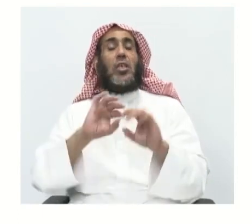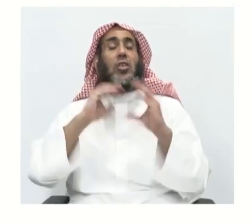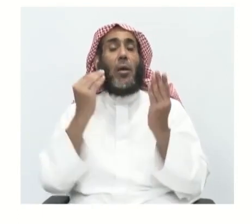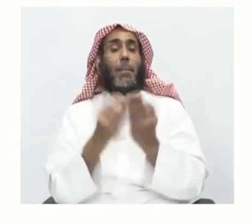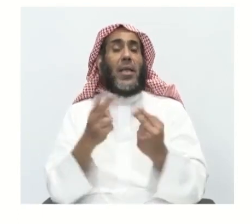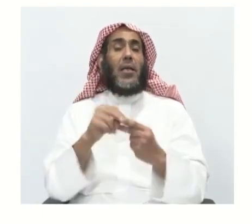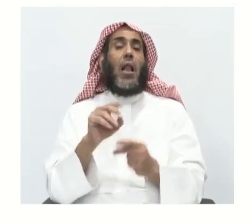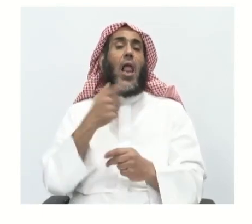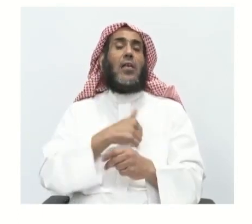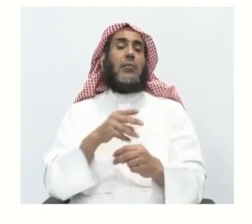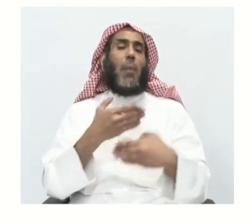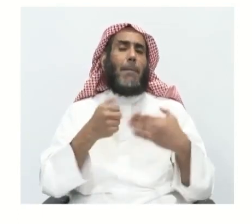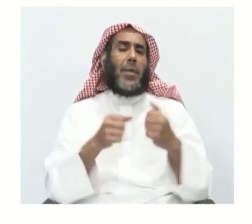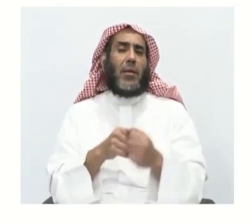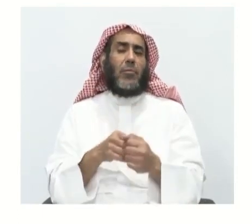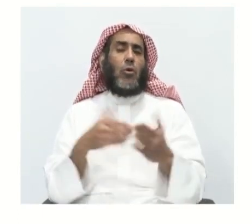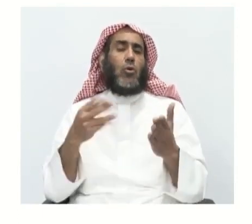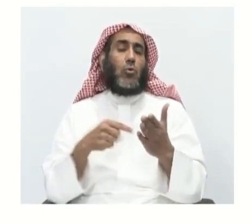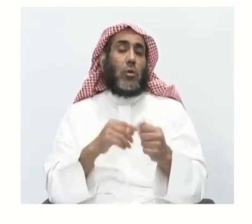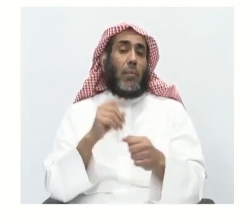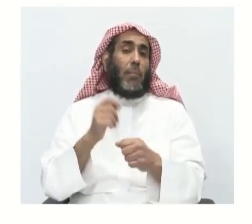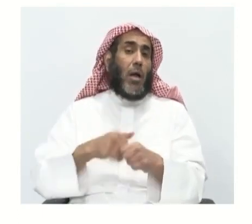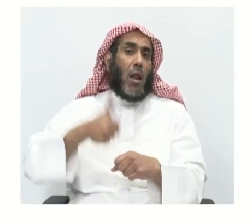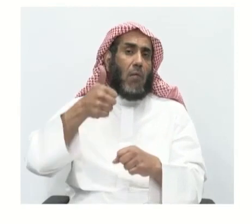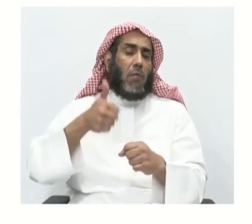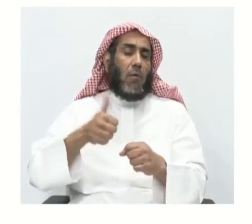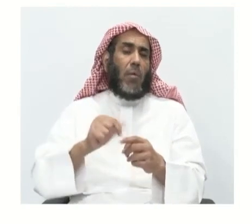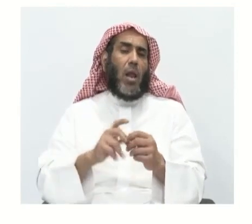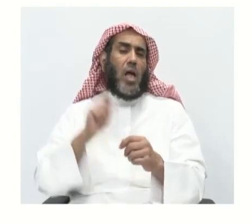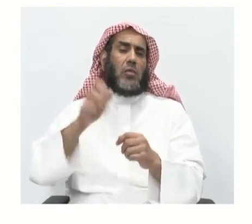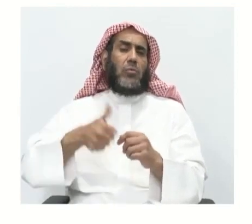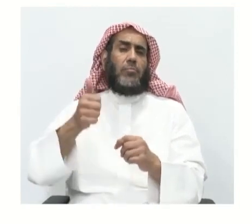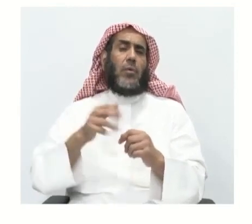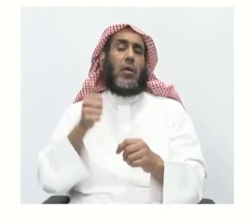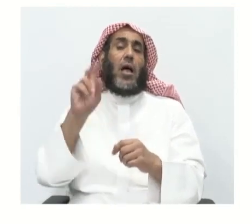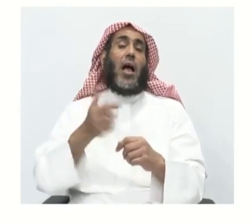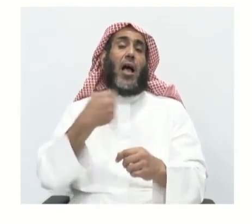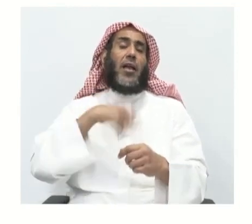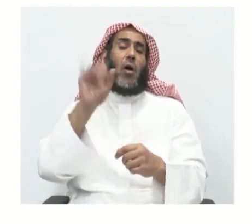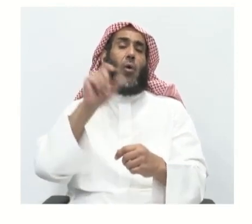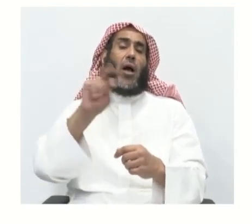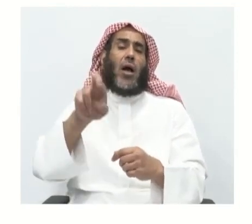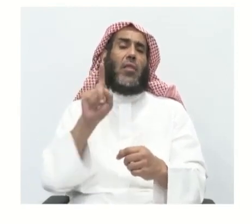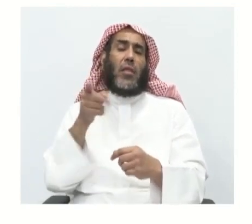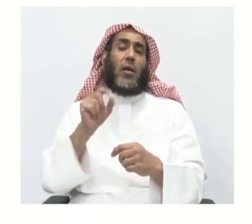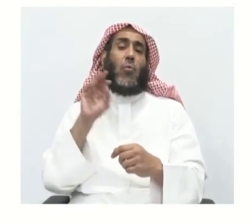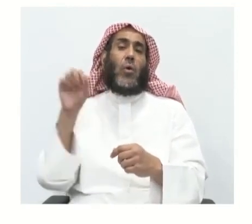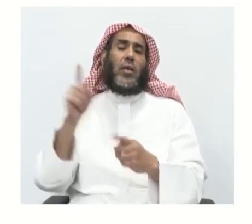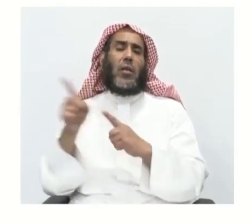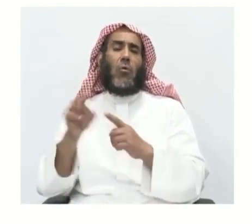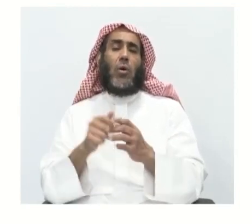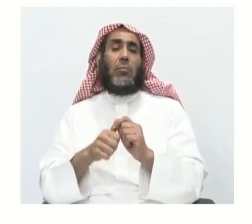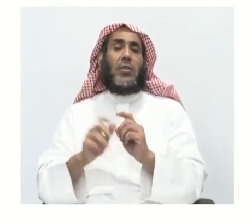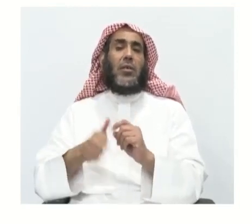المبنيه ايضا هنا تكتب الف قائمه على اصل صورتها انا وهذا واذا واسماء مبنيه ولذلك كتبت الف على